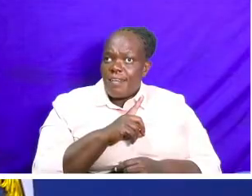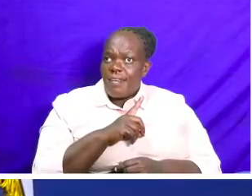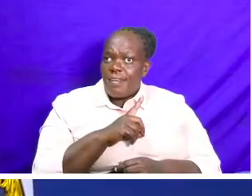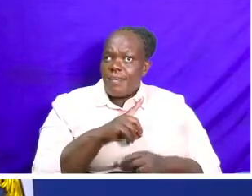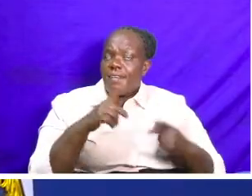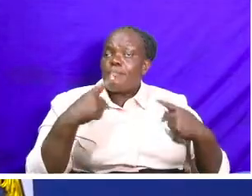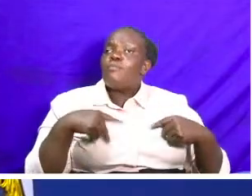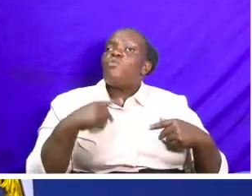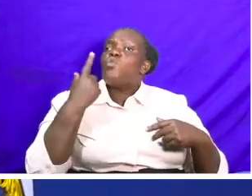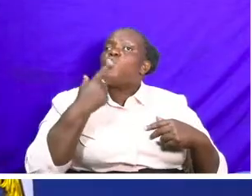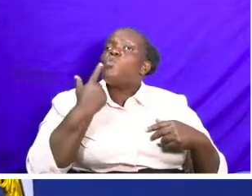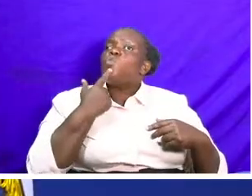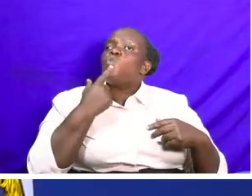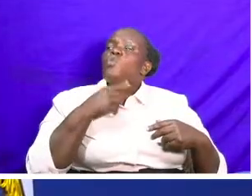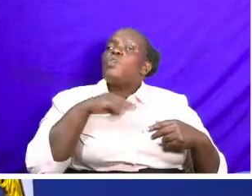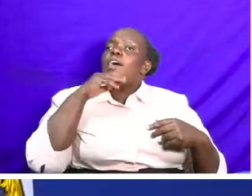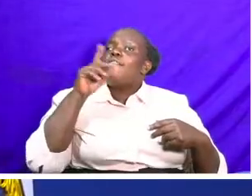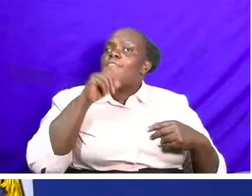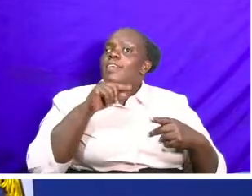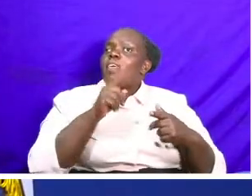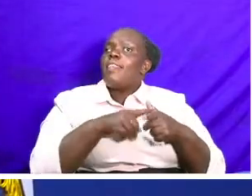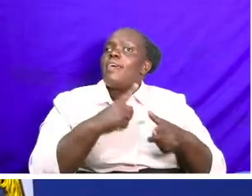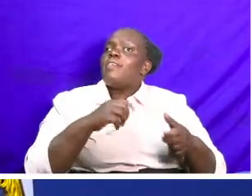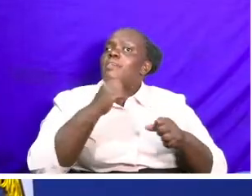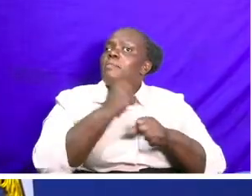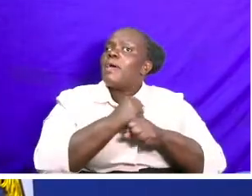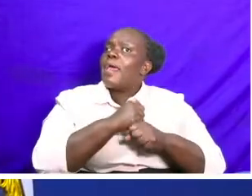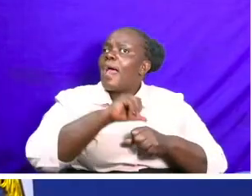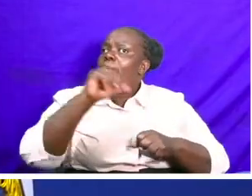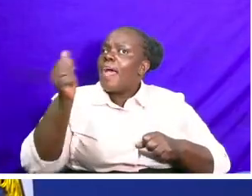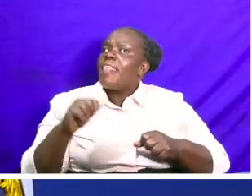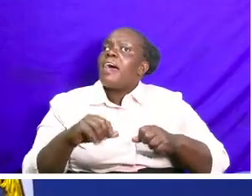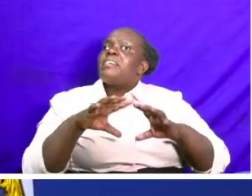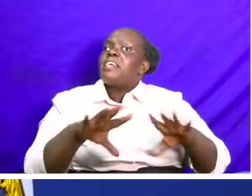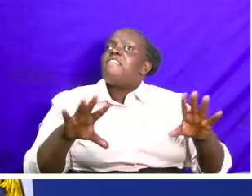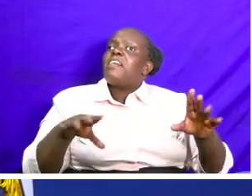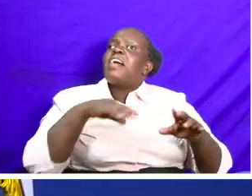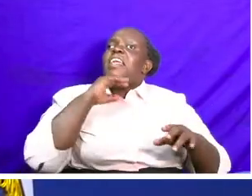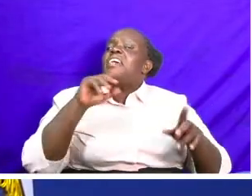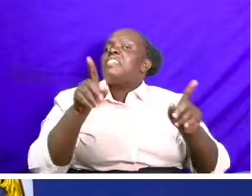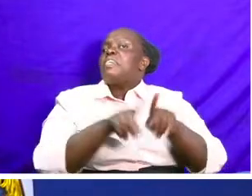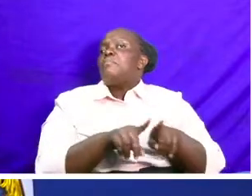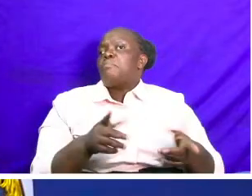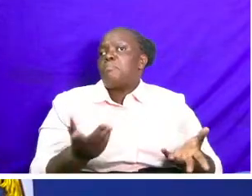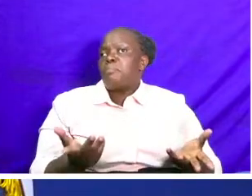wale ambao walituacha ilhali unafanya wengine waweze kuadhiriwa.